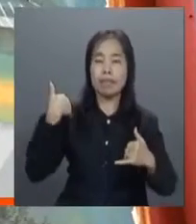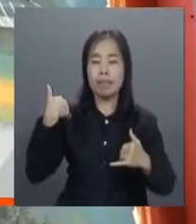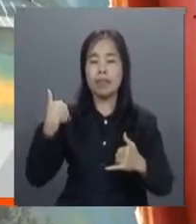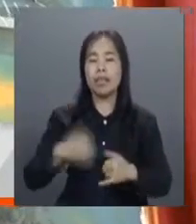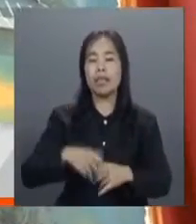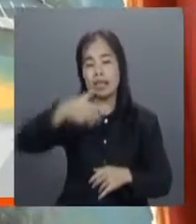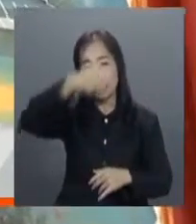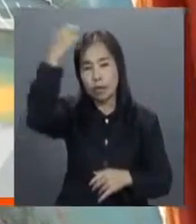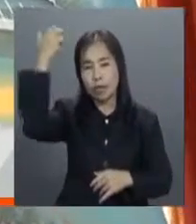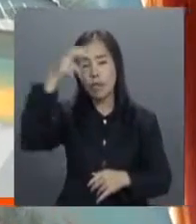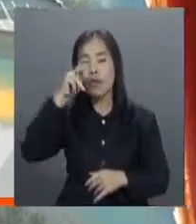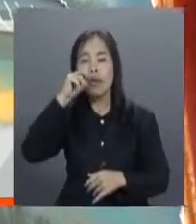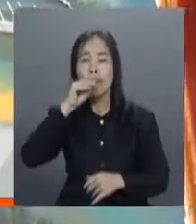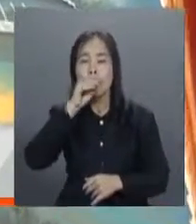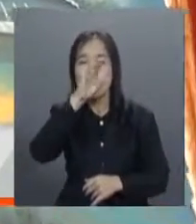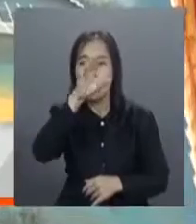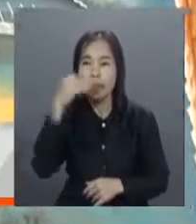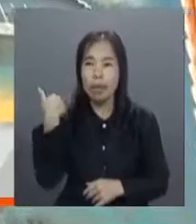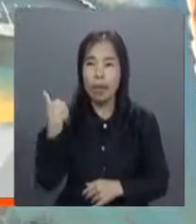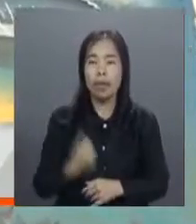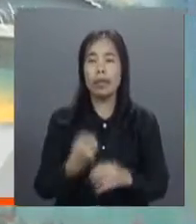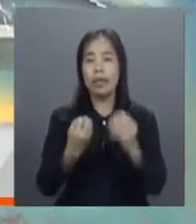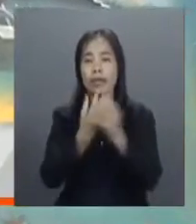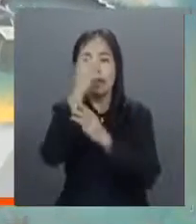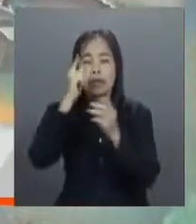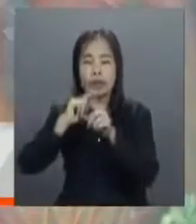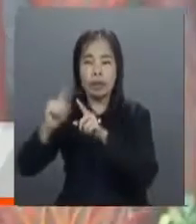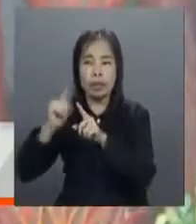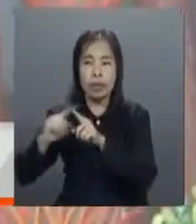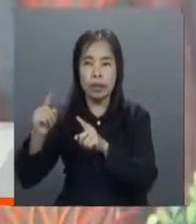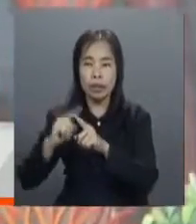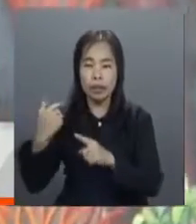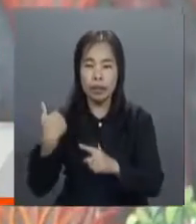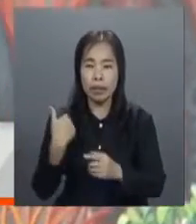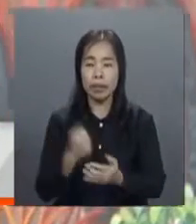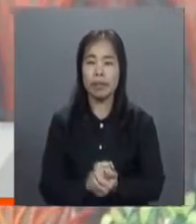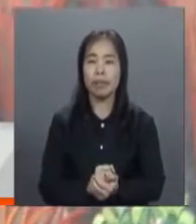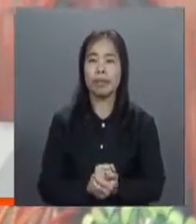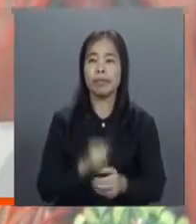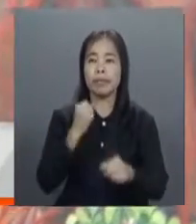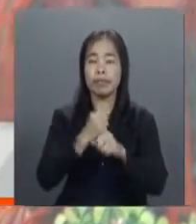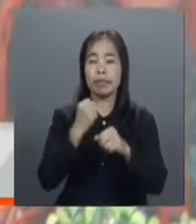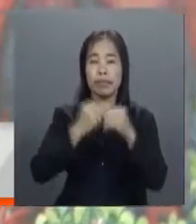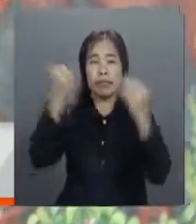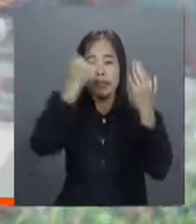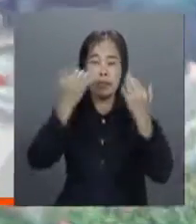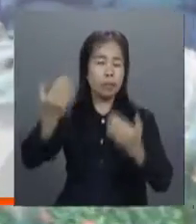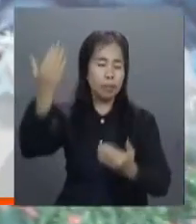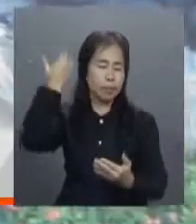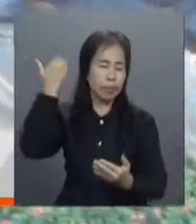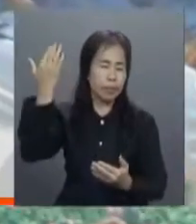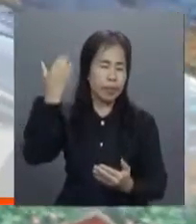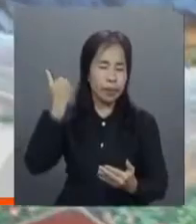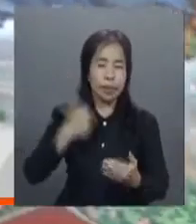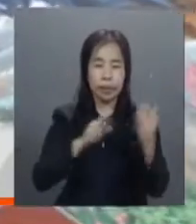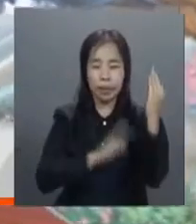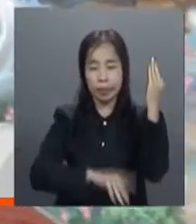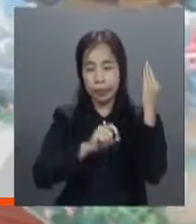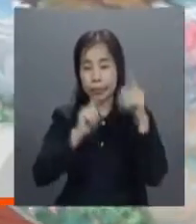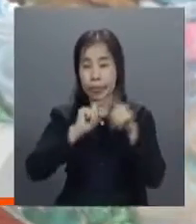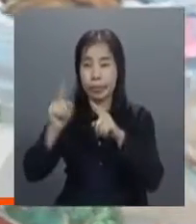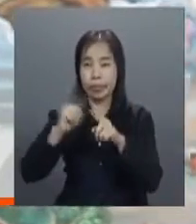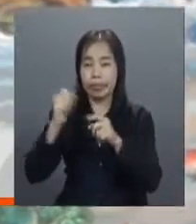ารมารีนาเบย์แซนต้นไม้ทรงแปลกที่การ์เด้นบายเดอะเบย์สิ่งก่อสร้างในสิงคโปร์ยุคใหม่บันทึกไว้กลมกลืนกับลายเส้น